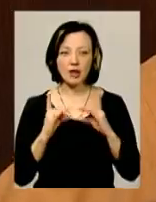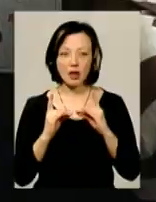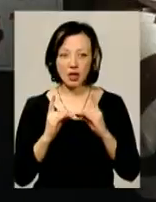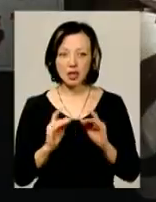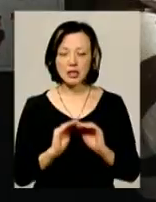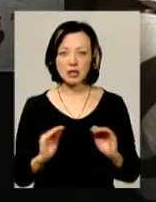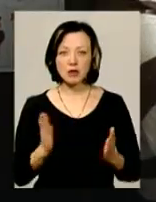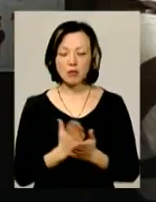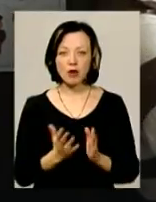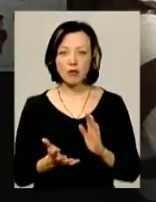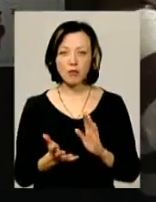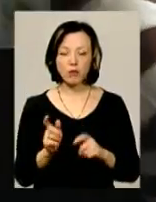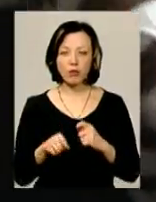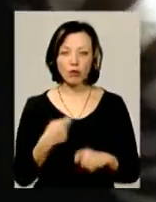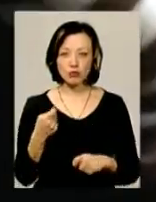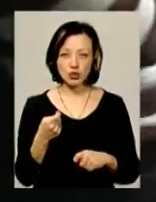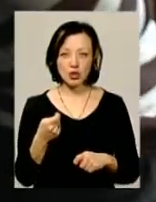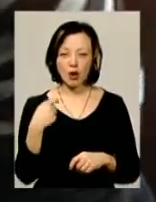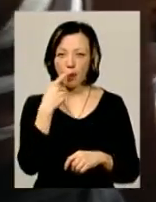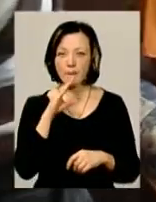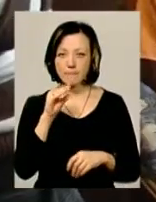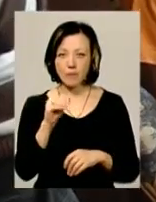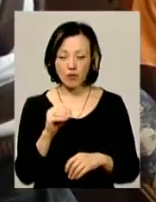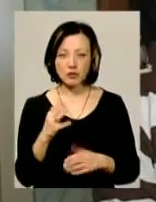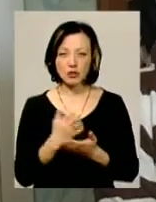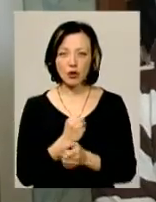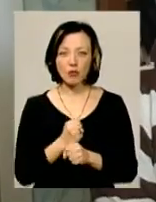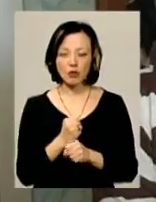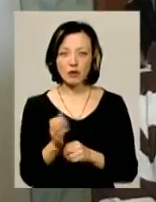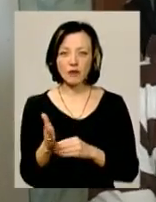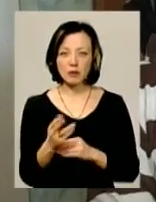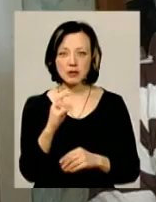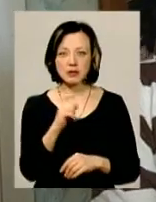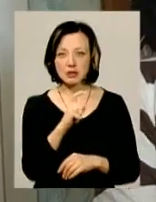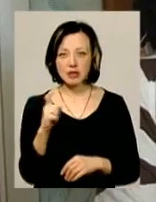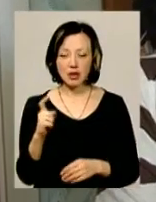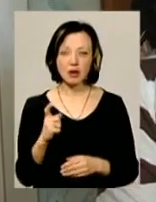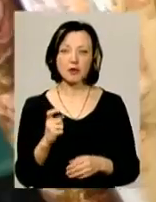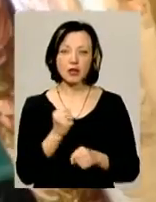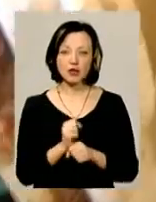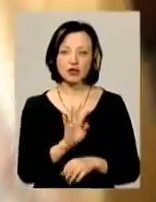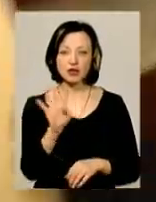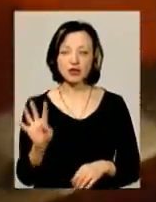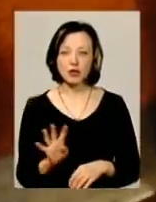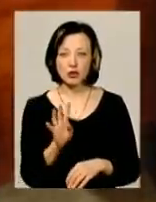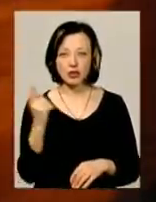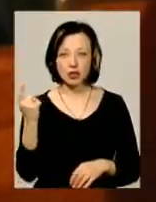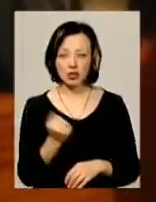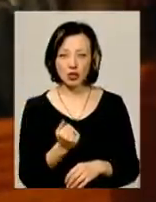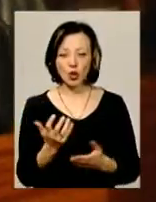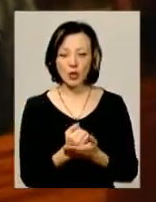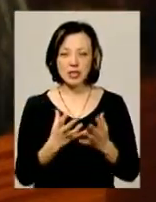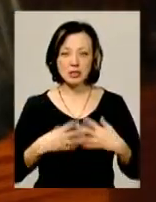школі-інтернат. Діти мають дефекти мови. Наталія знайшла роботу в рибному цеху. Працює 4 години на тиждень. Дохід сім'ї мізерний, каже